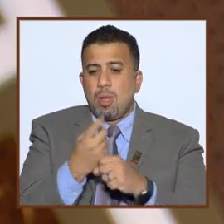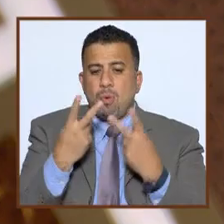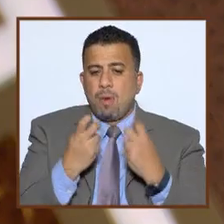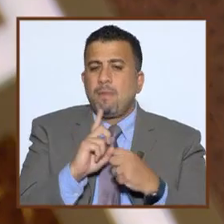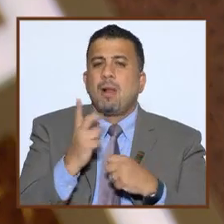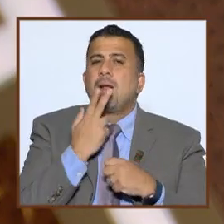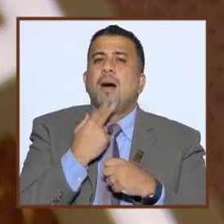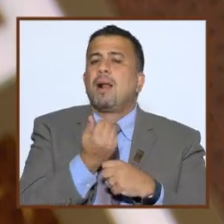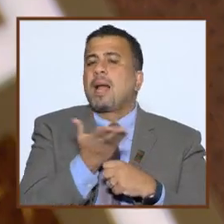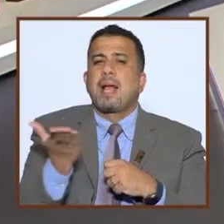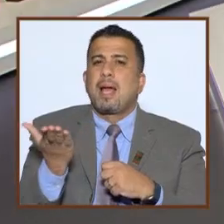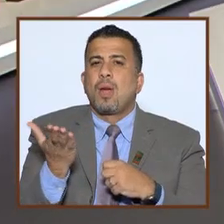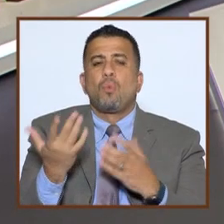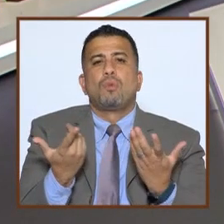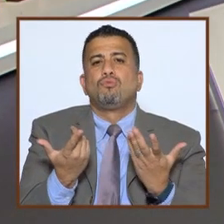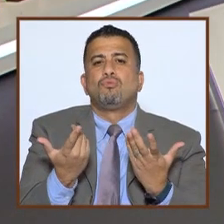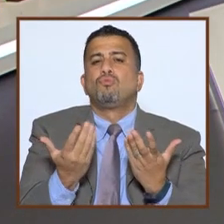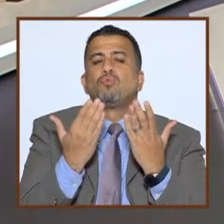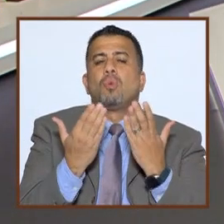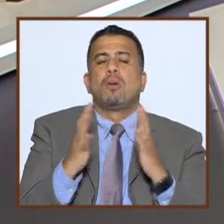يعني ايش الافضل